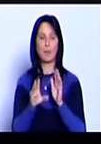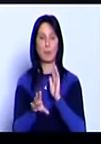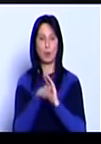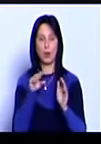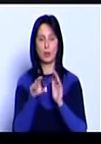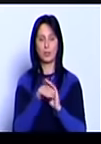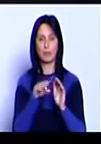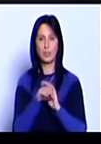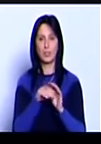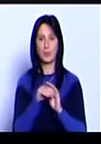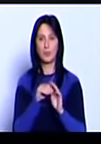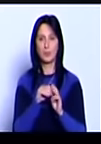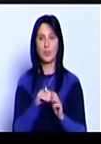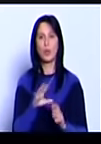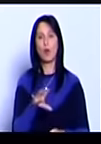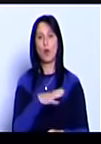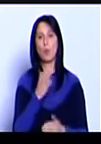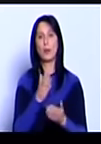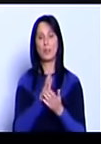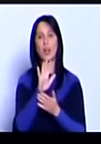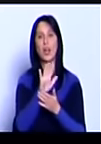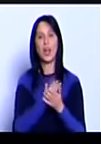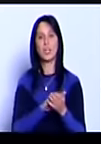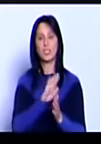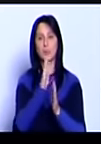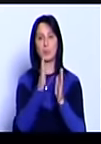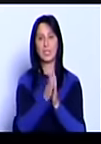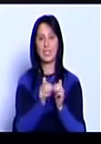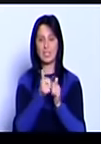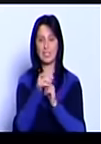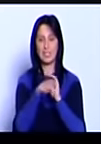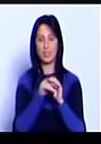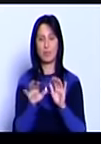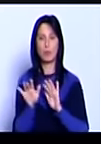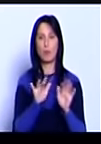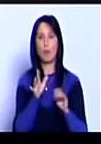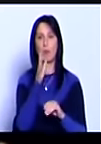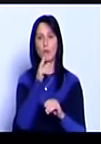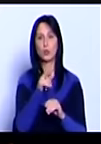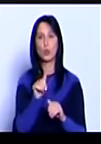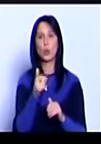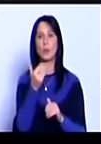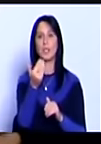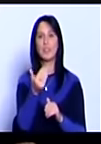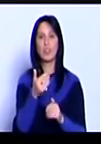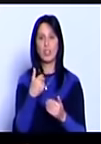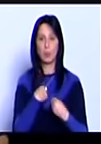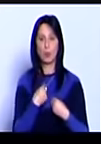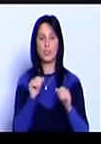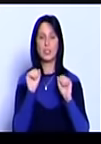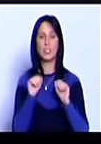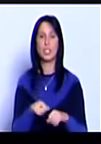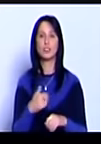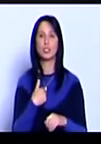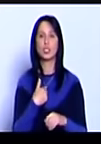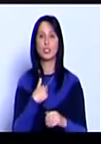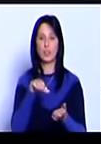არჩევნები ოფილიყოს გაგრძელება მთელი ამ წინასაარჩევნო კამპანიისა, რომელშიც თქვენ ახლა მოგვეცით საშუალება